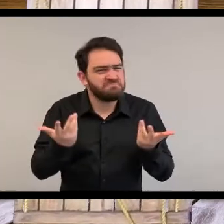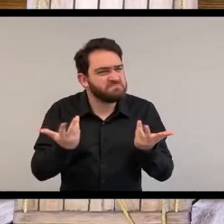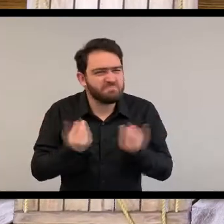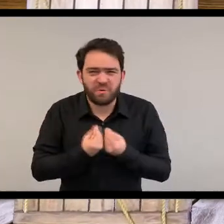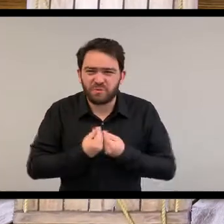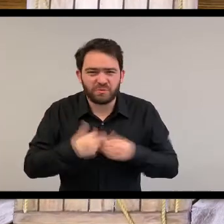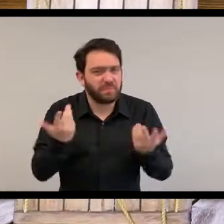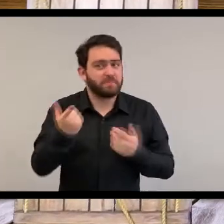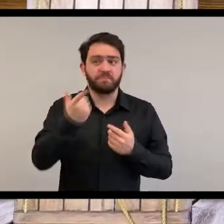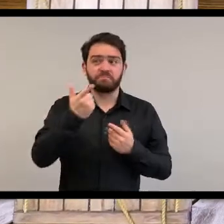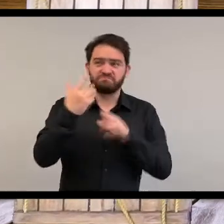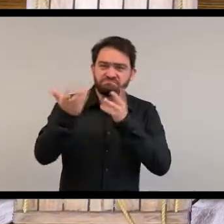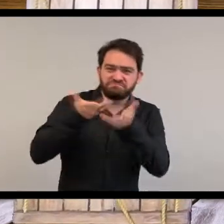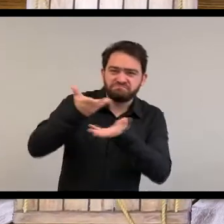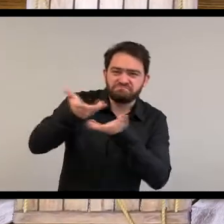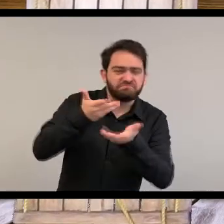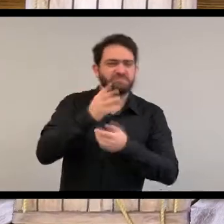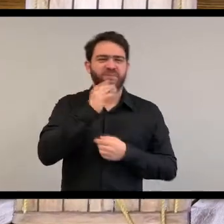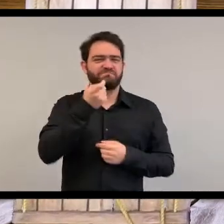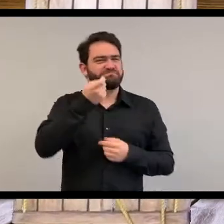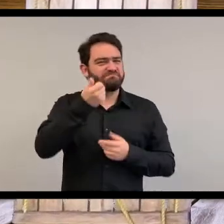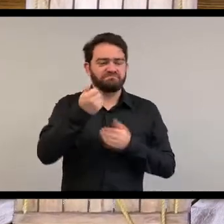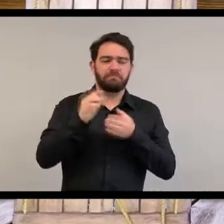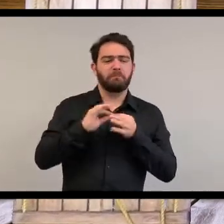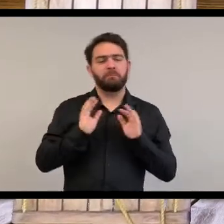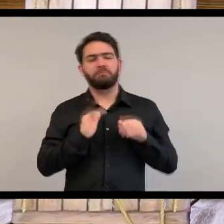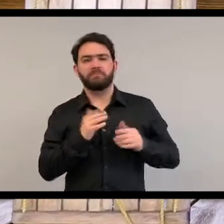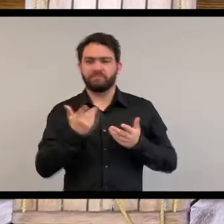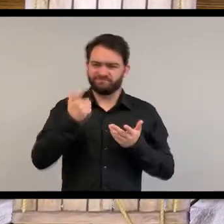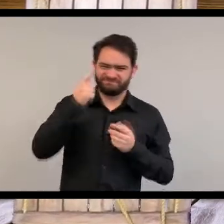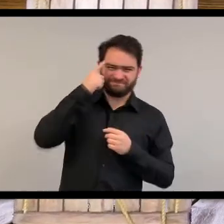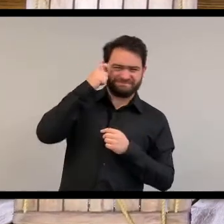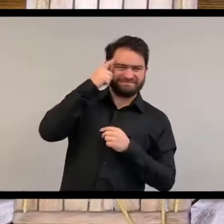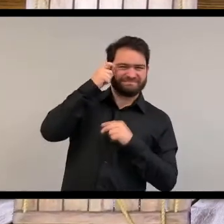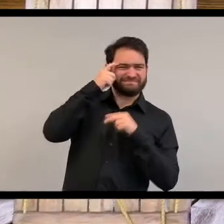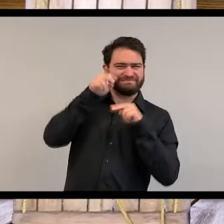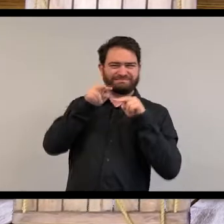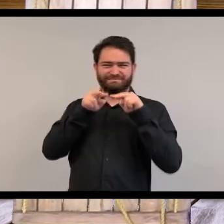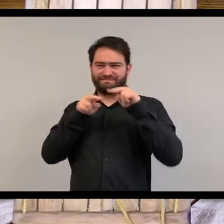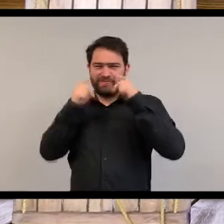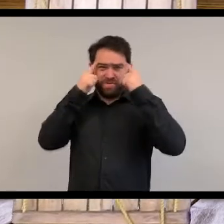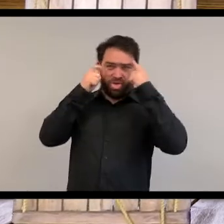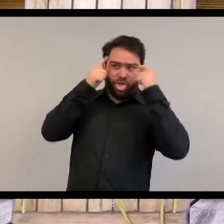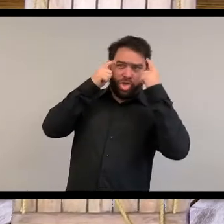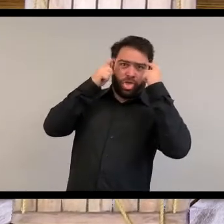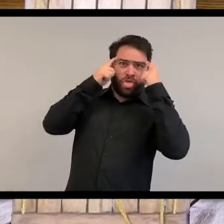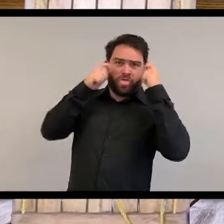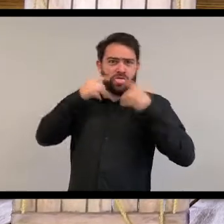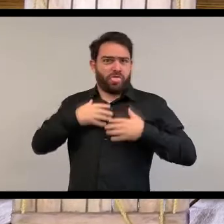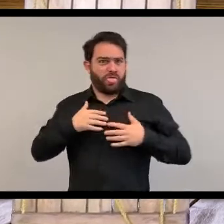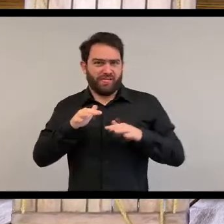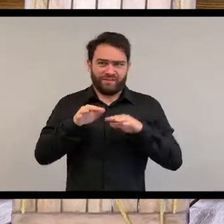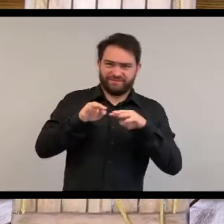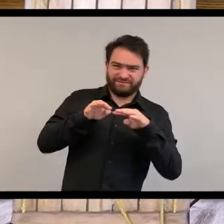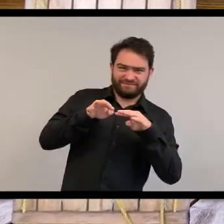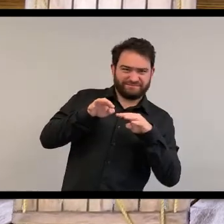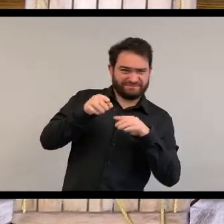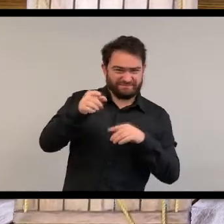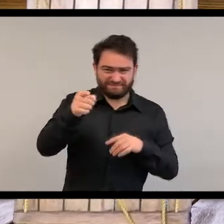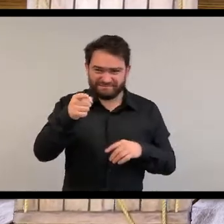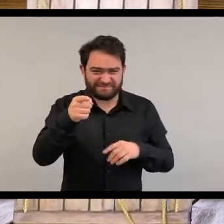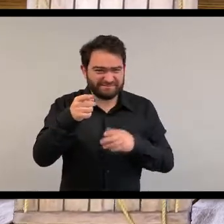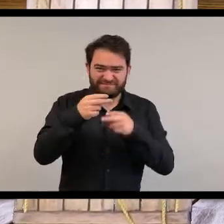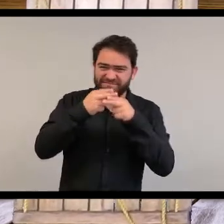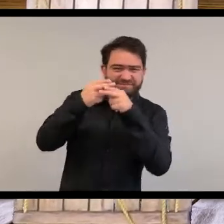elle est une femme de peu de mots. Ah! Assez pour la craindre. Assez pour l'appeler l'étrange.